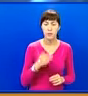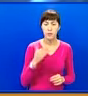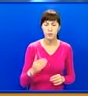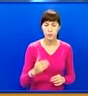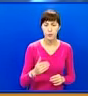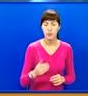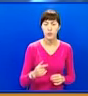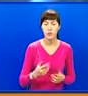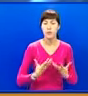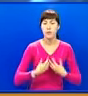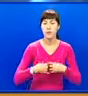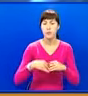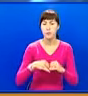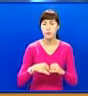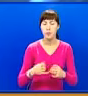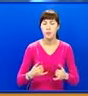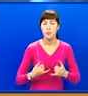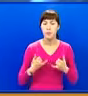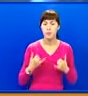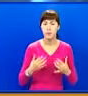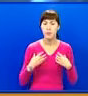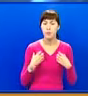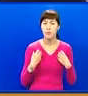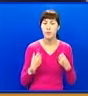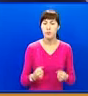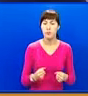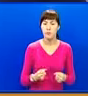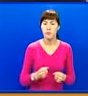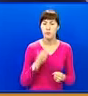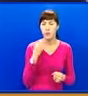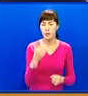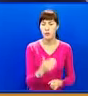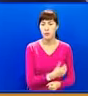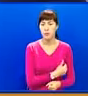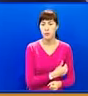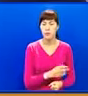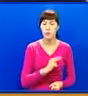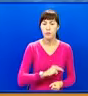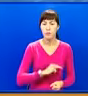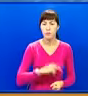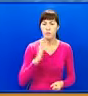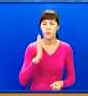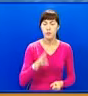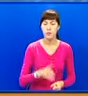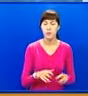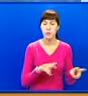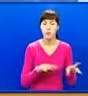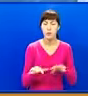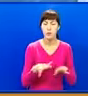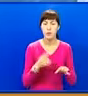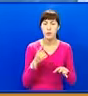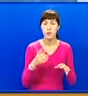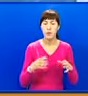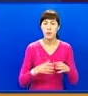Сіздерге, сіздерге аттарымызды семьяларыңызға үлкен денсаулық, жақсылық деймін. Шара барысында бір